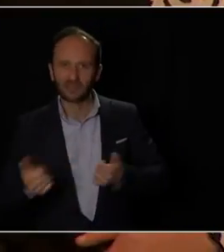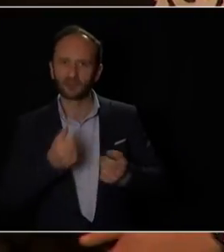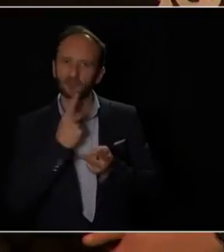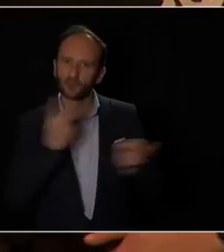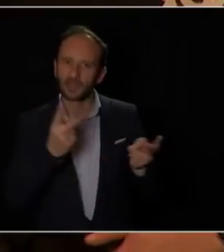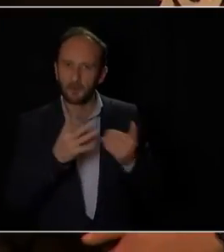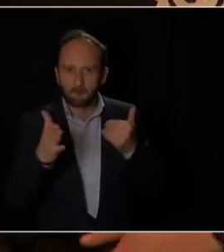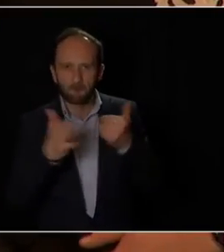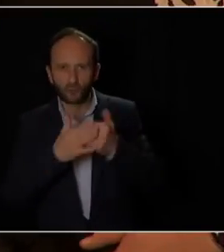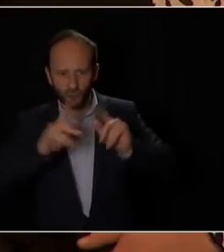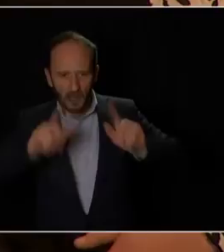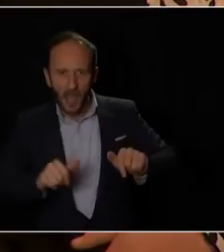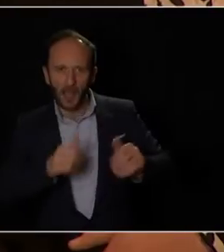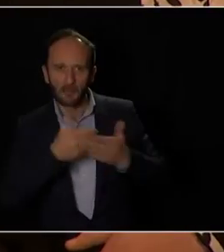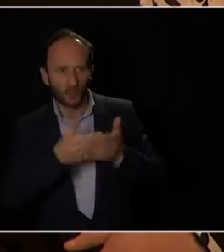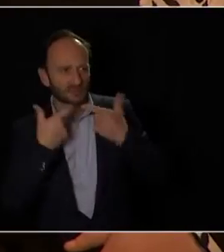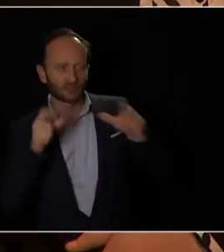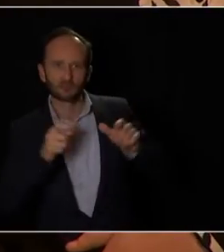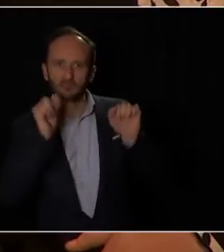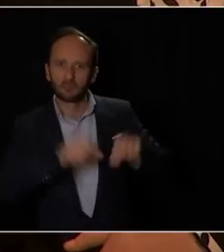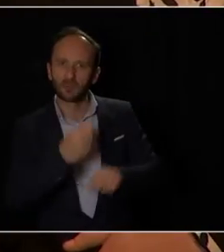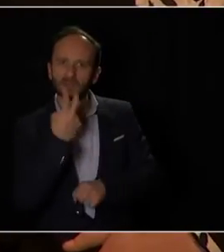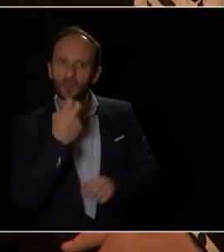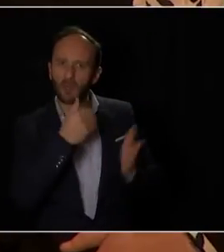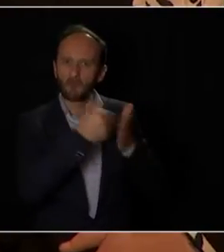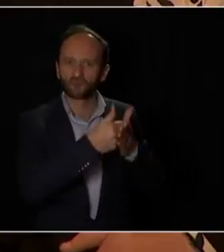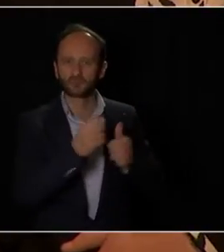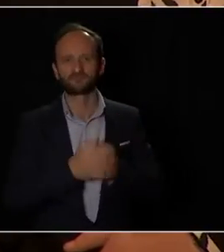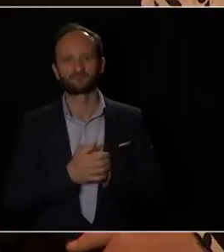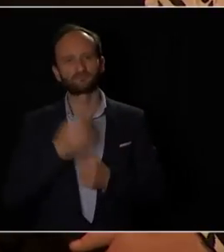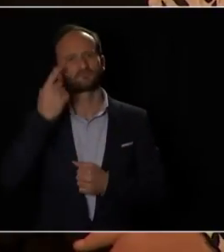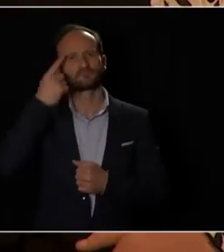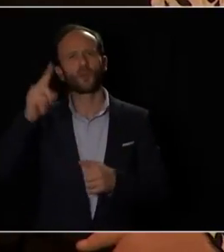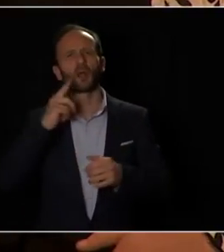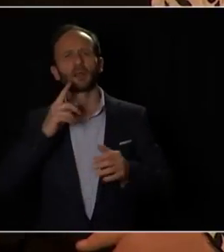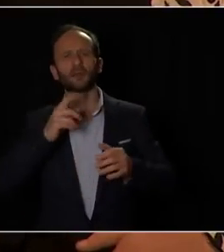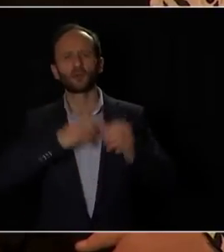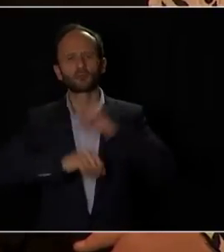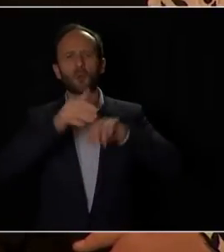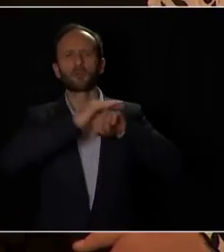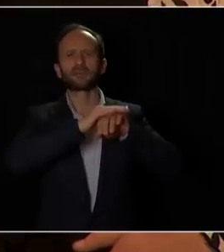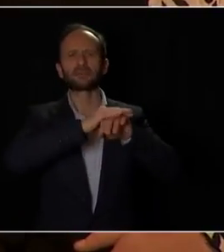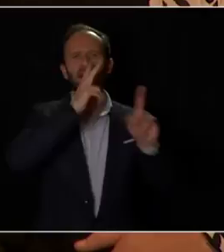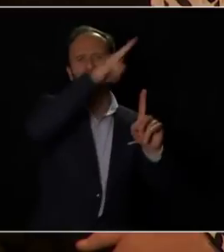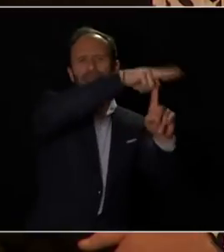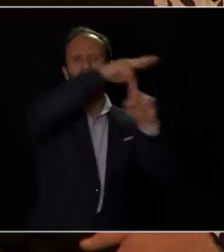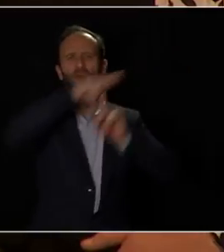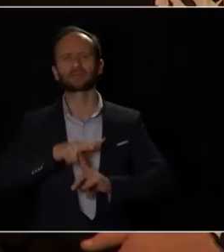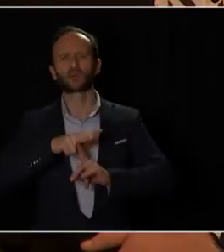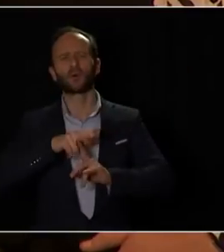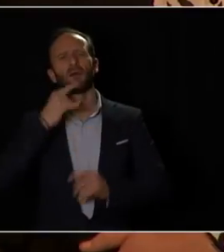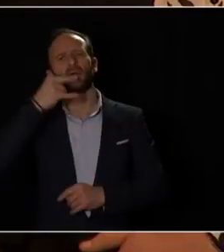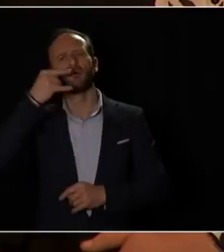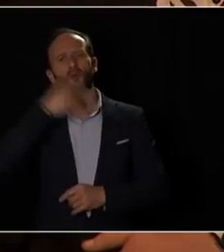combien je crois que le grand mouvement de décentralisation qui avait été lancé par François